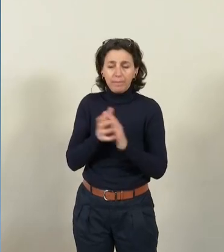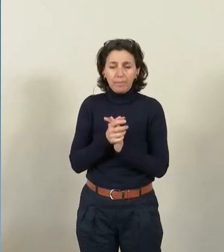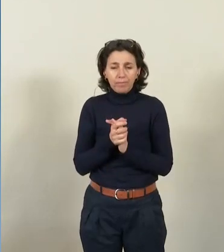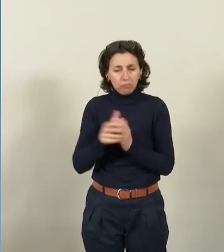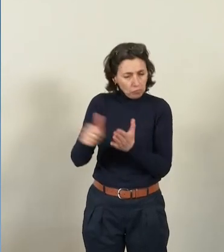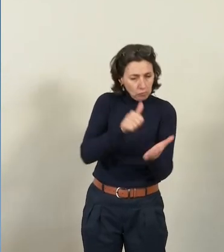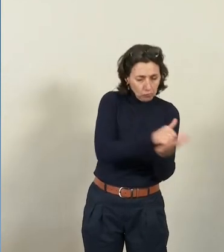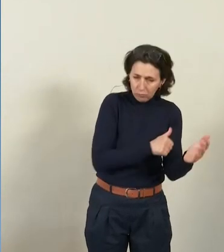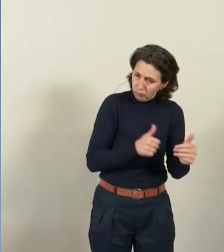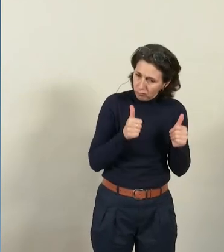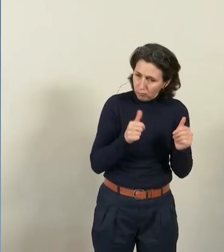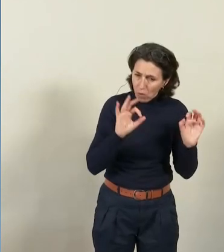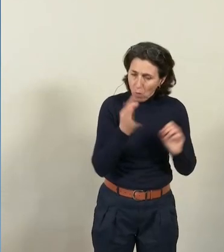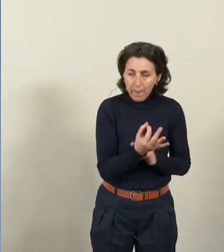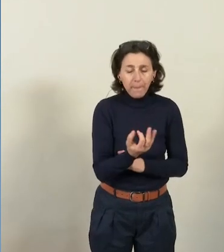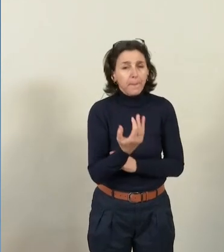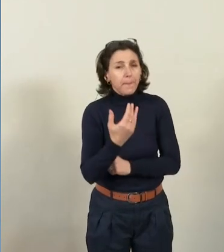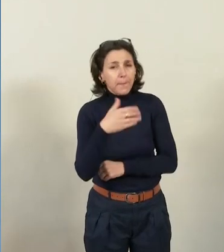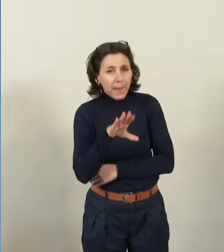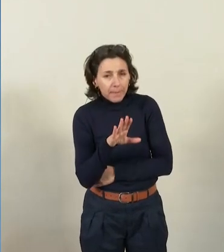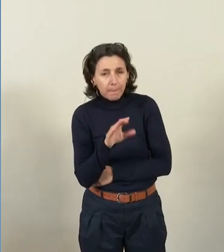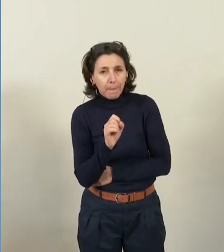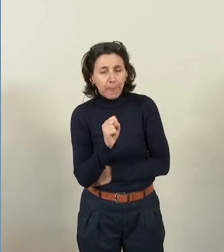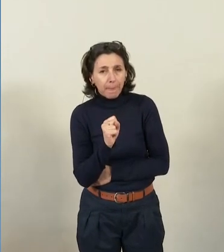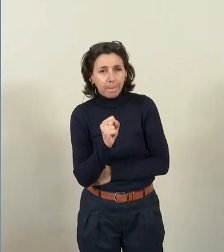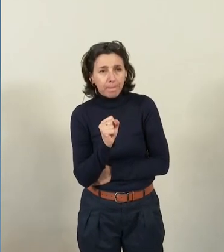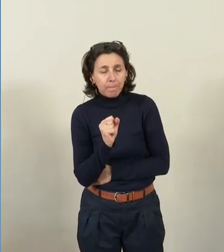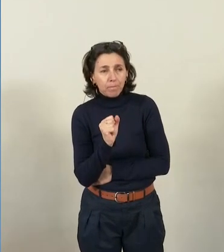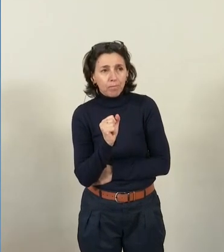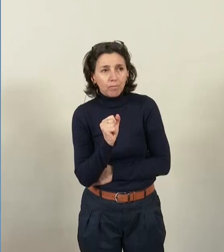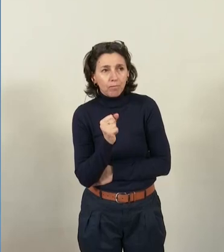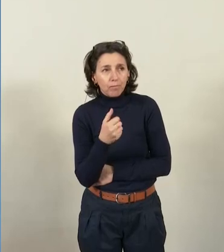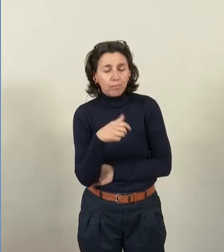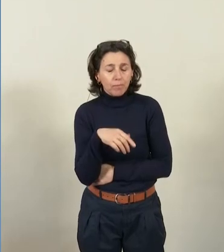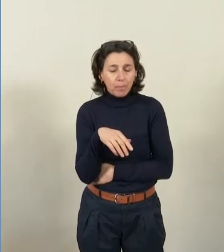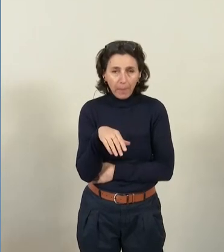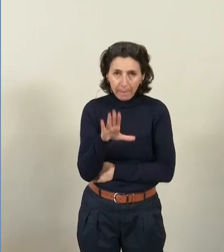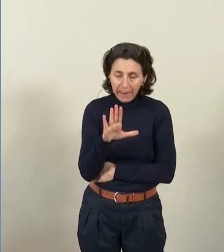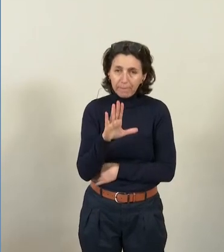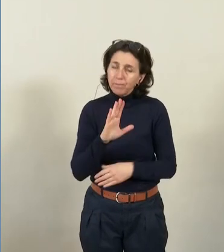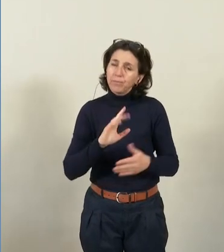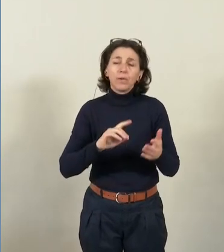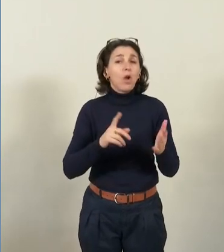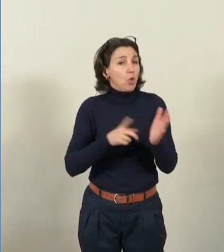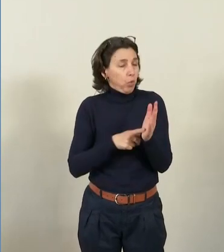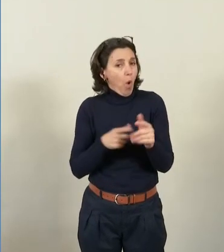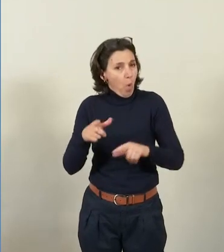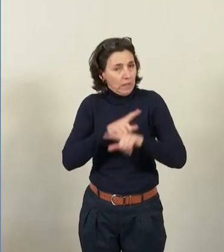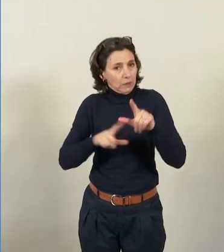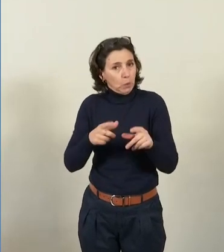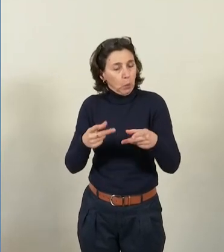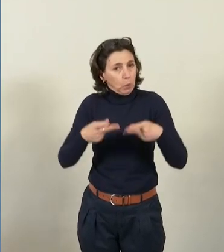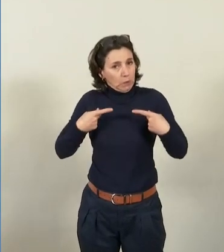mais et de et de faire ce droit ce droit au à la loocation mais ce que